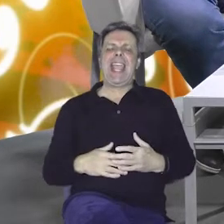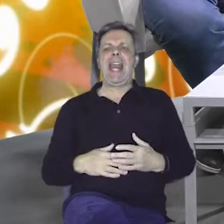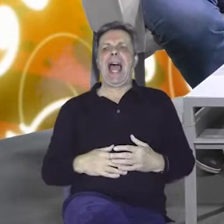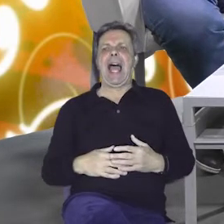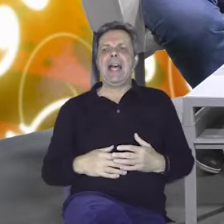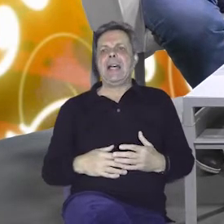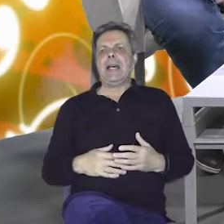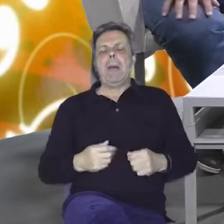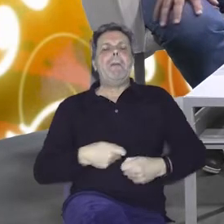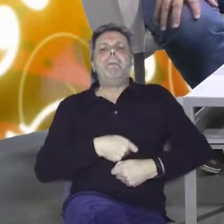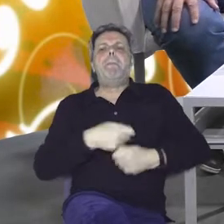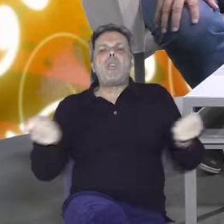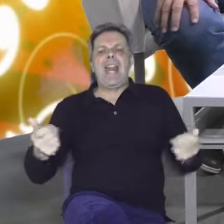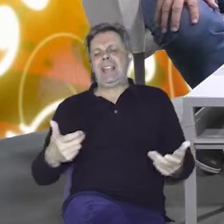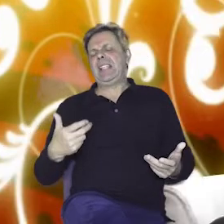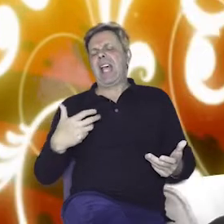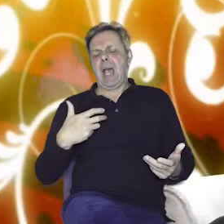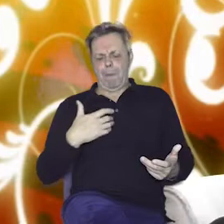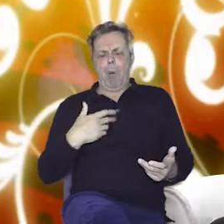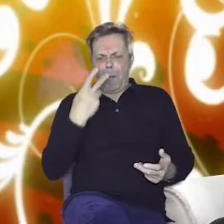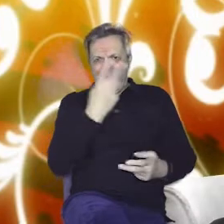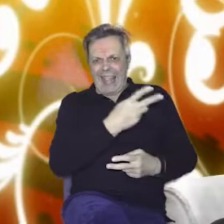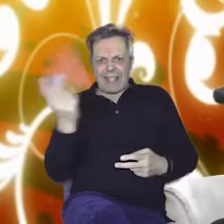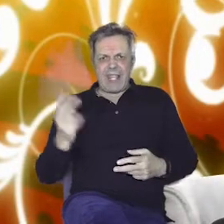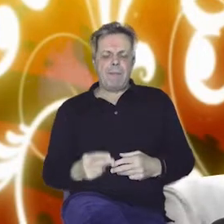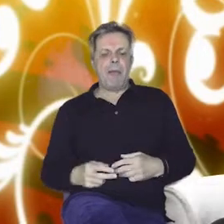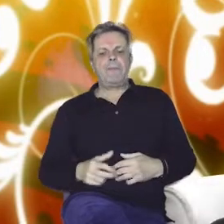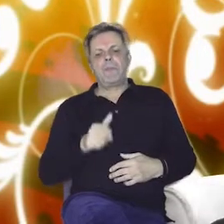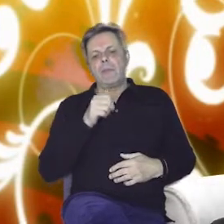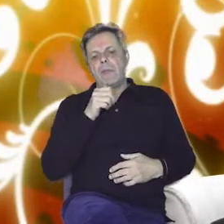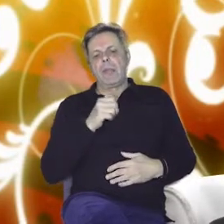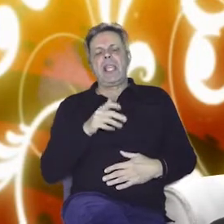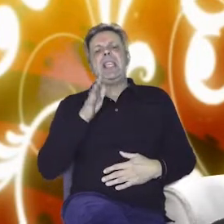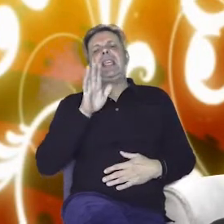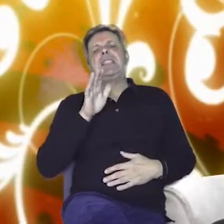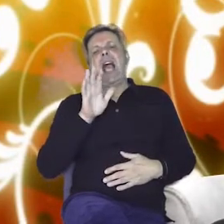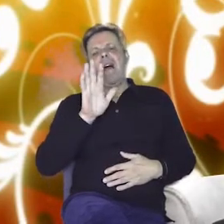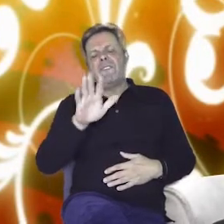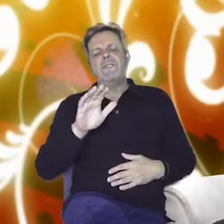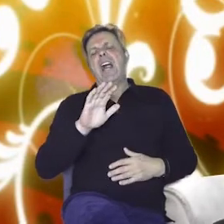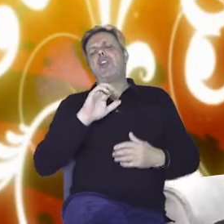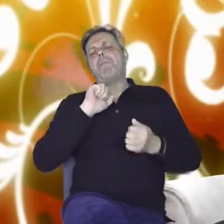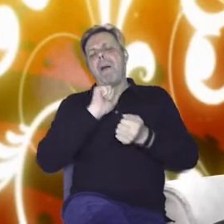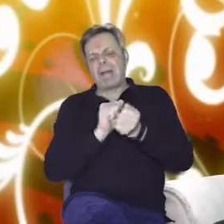građanstvom podijeliti, sa gledateljima i sa vašim i braniteljima i sve. Ali vi to